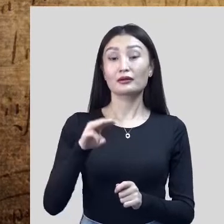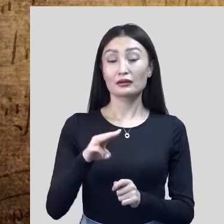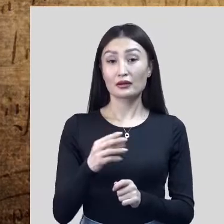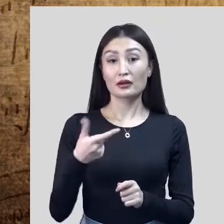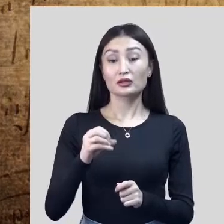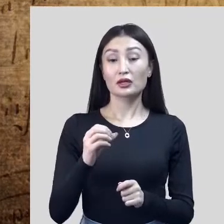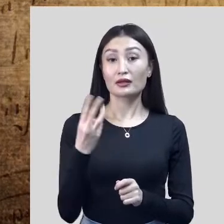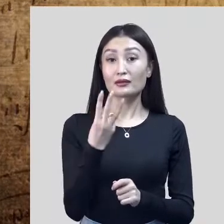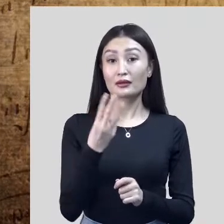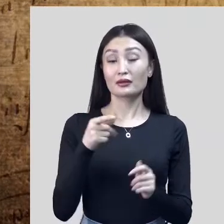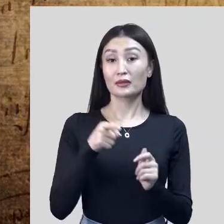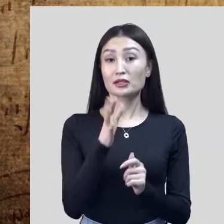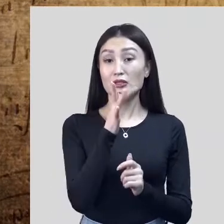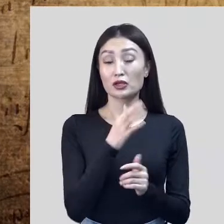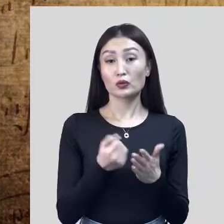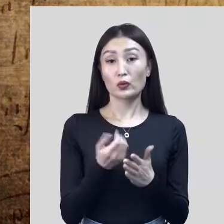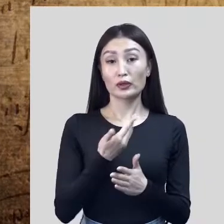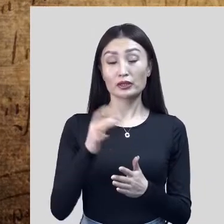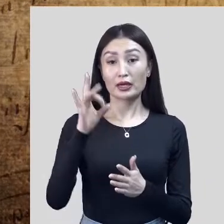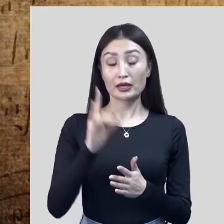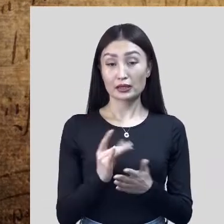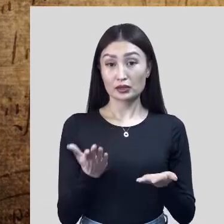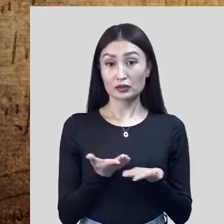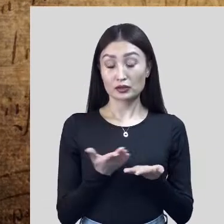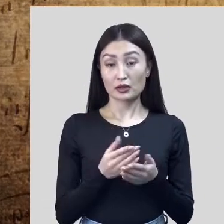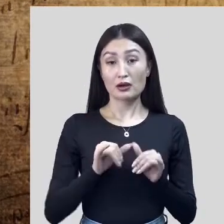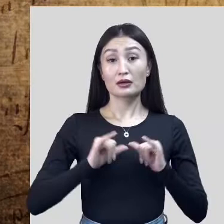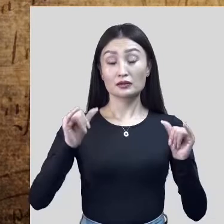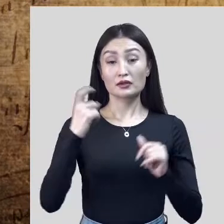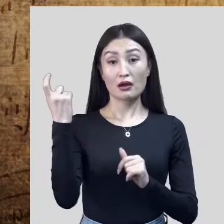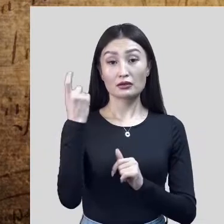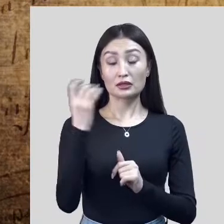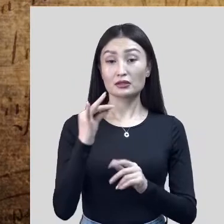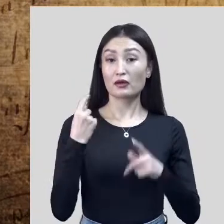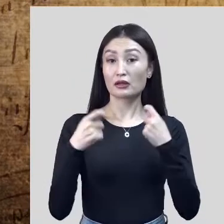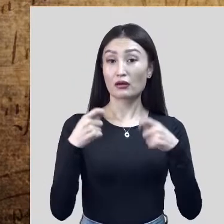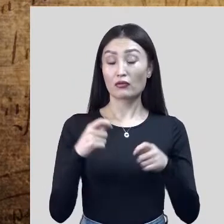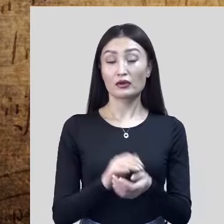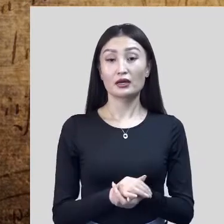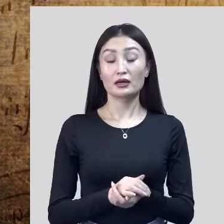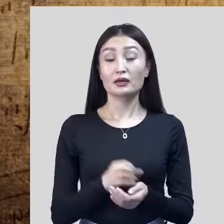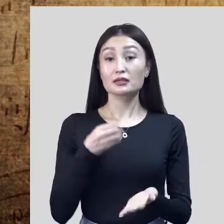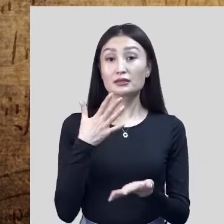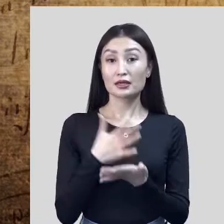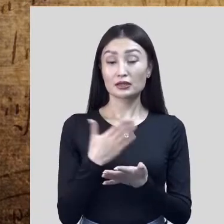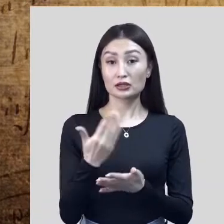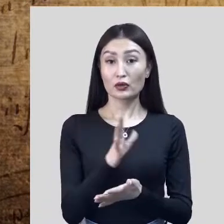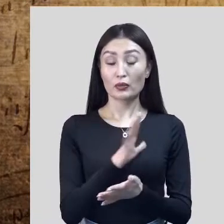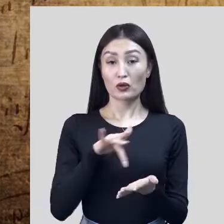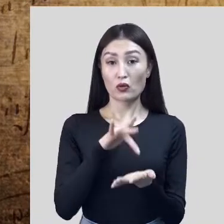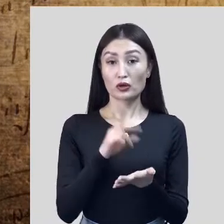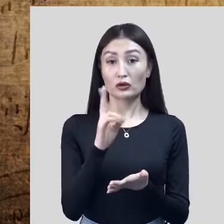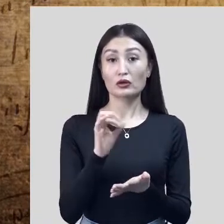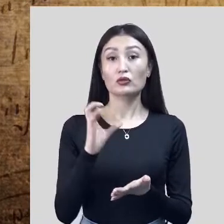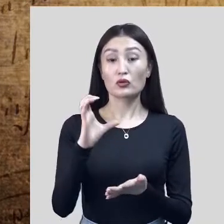уже в третьем тысячелетии до нашей эры существовало развитое хозяйство и торговля. Столицей ее был город